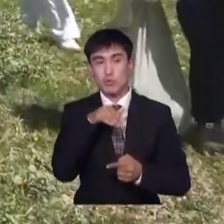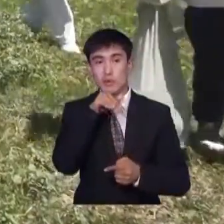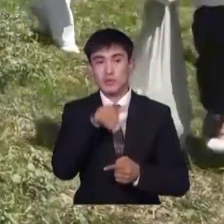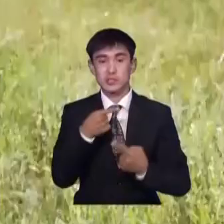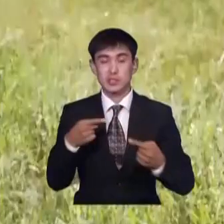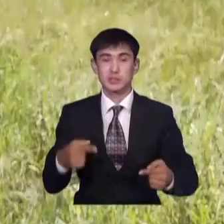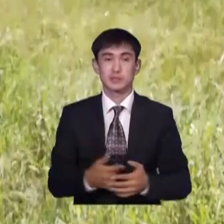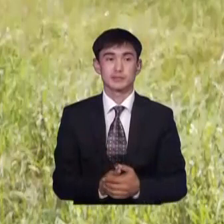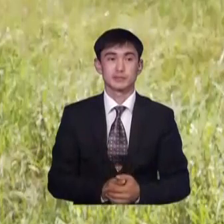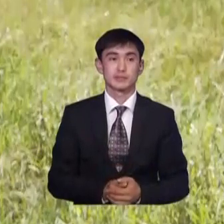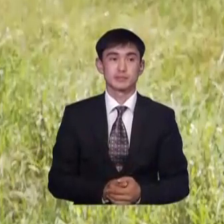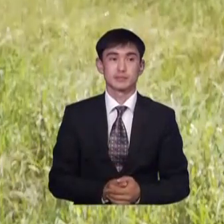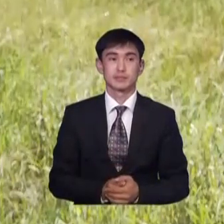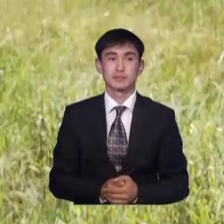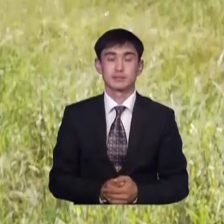профессий.